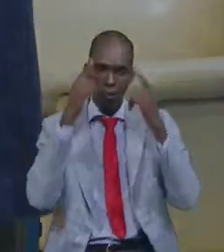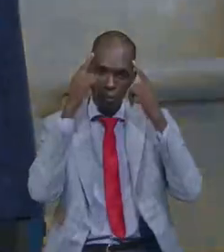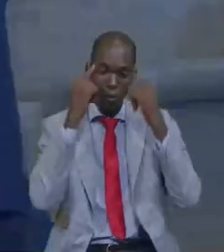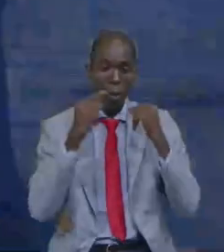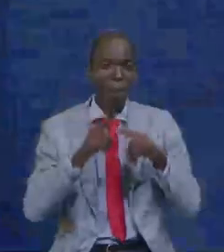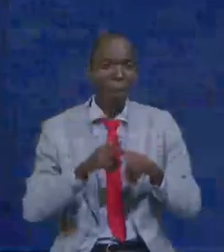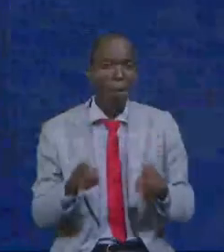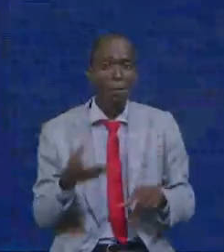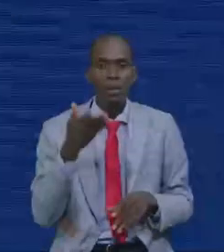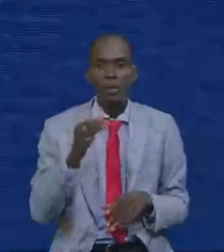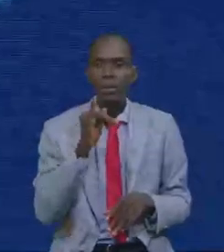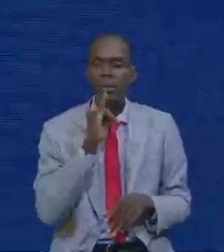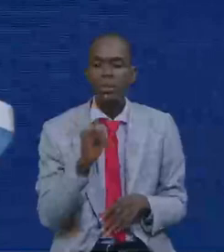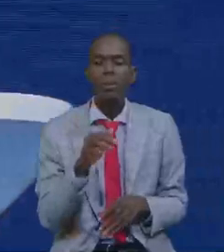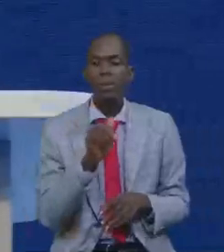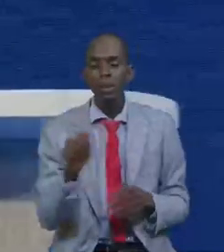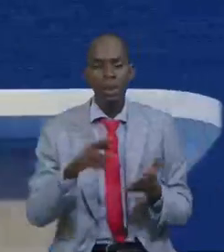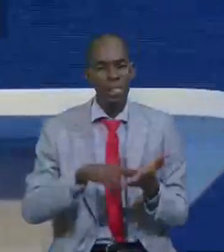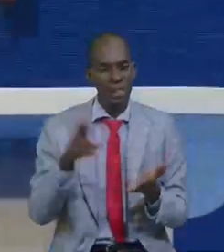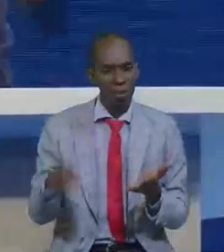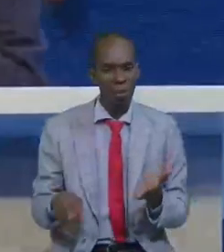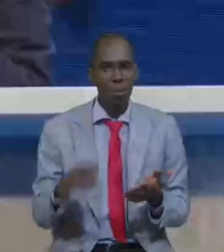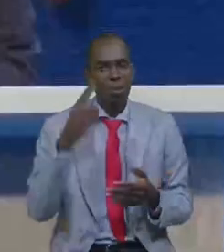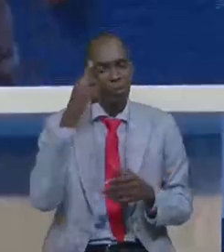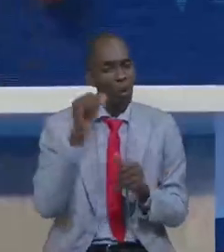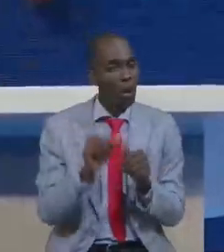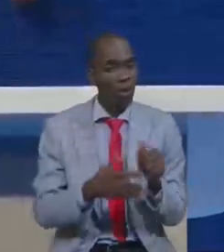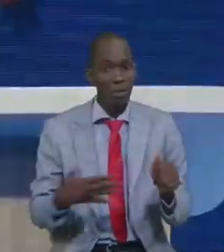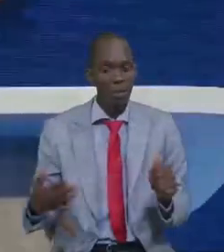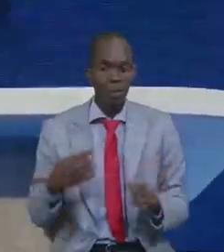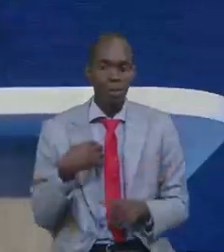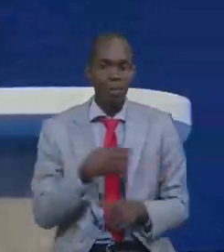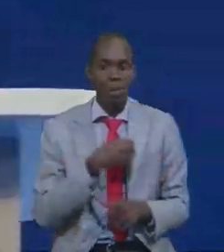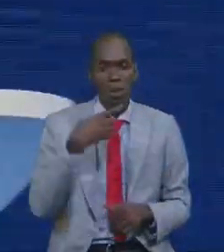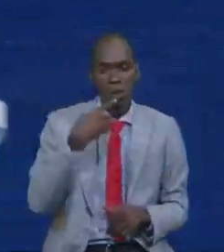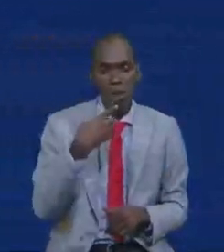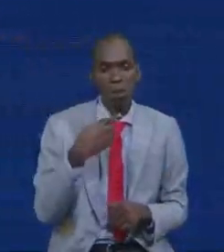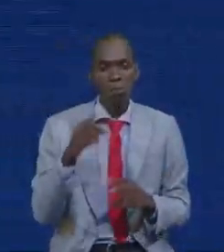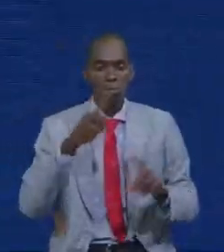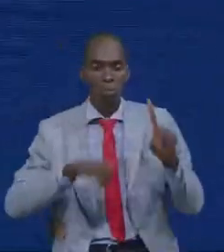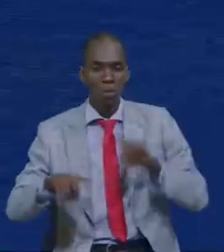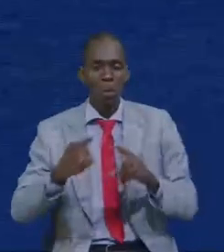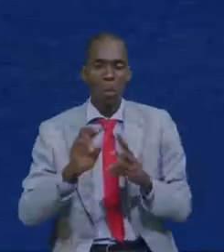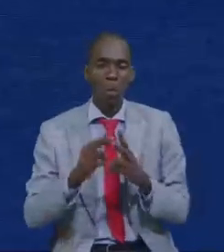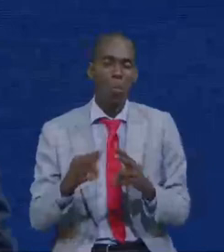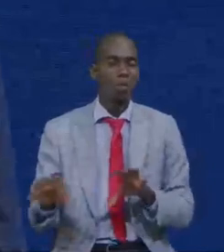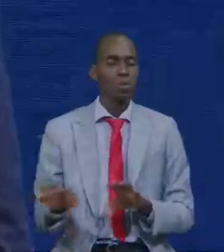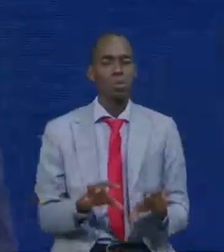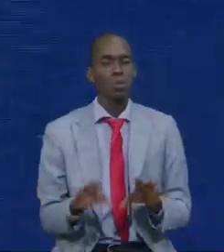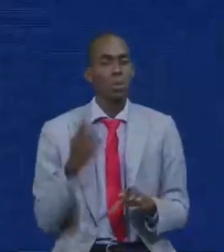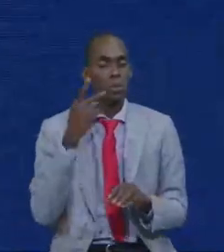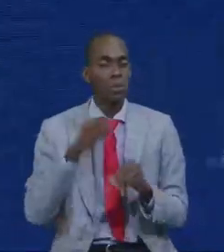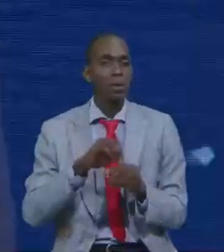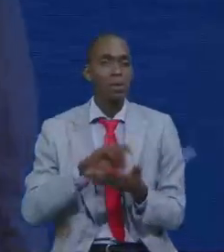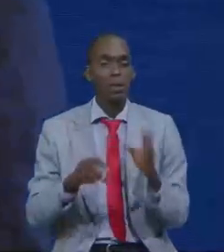Mais il y a la conséquence pour tout ce que nous disons ou faisons. Verset 6. Alors l'Éternel